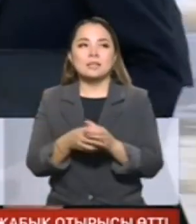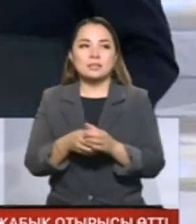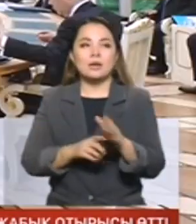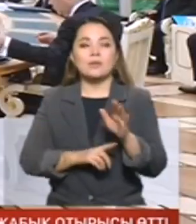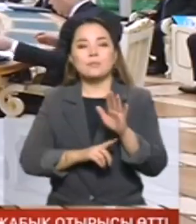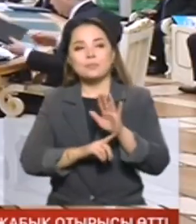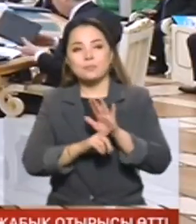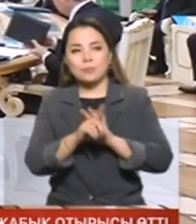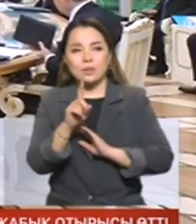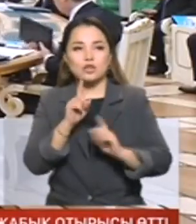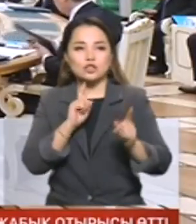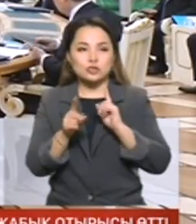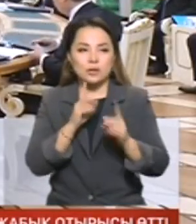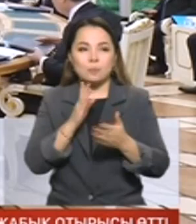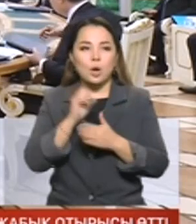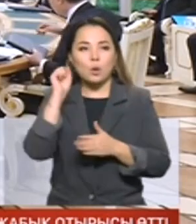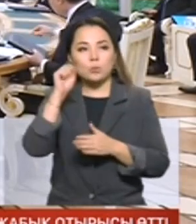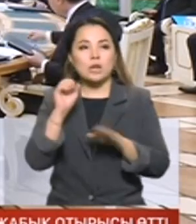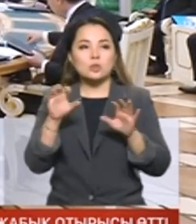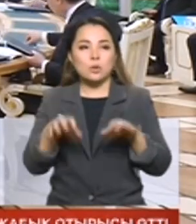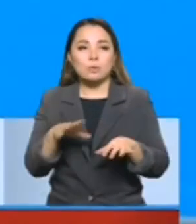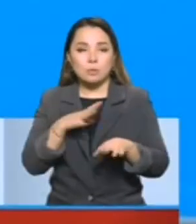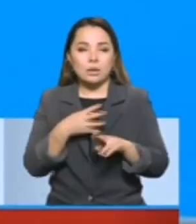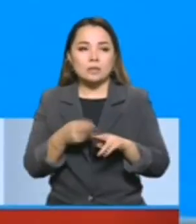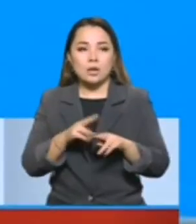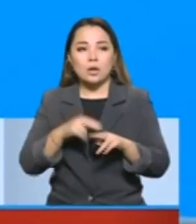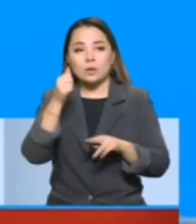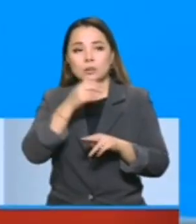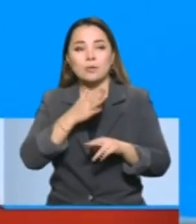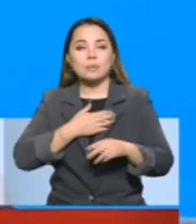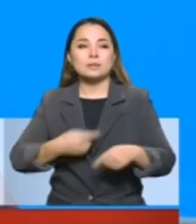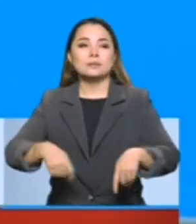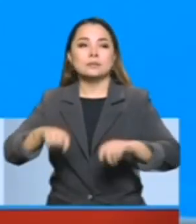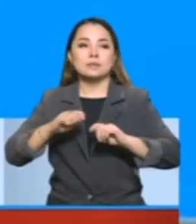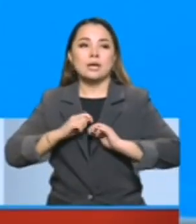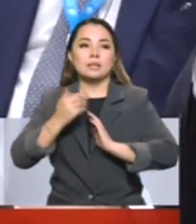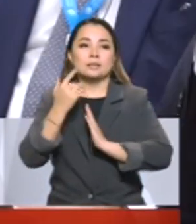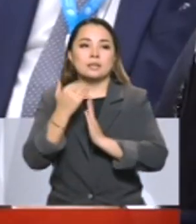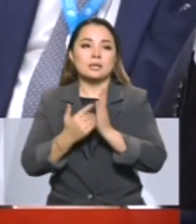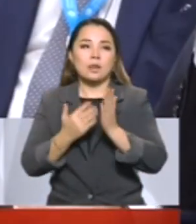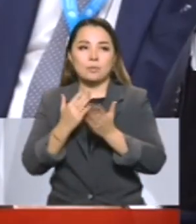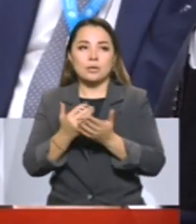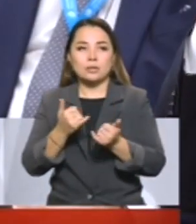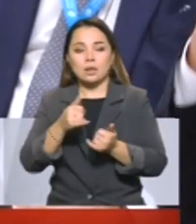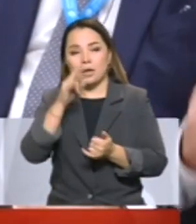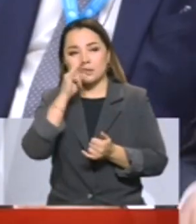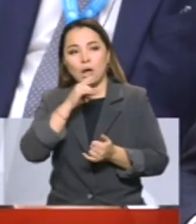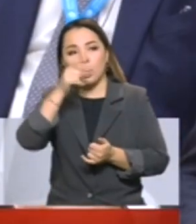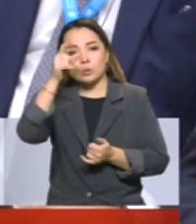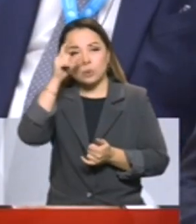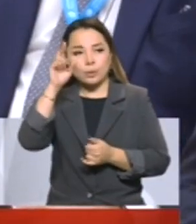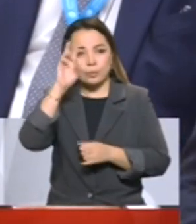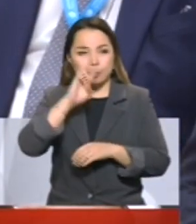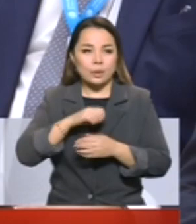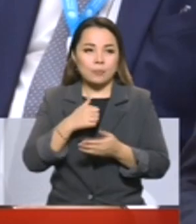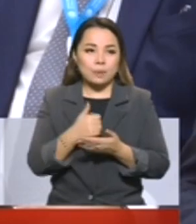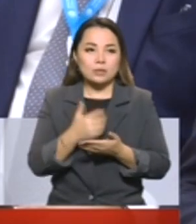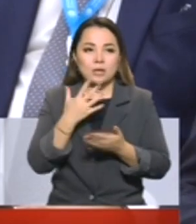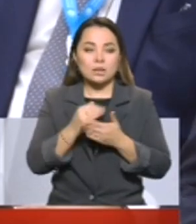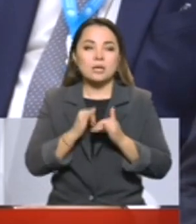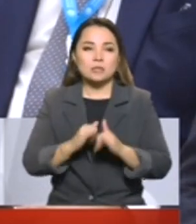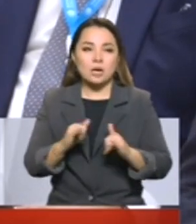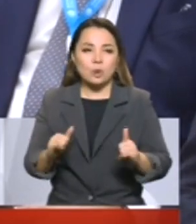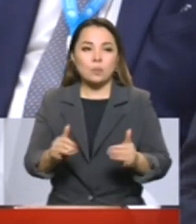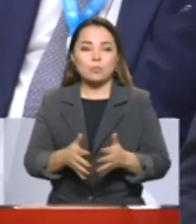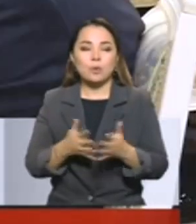басталды. Биыл ұйымға Өзбекстан төрағалық еткен еді. Енді тізгін бізге өтті. Қазақстан Түркі мемлекеттері ұйымын одан әрі